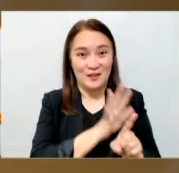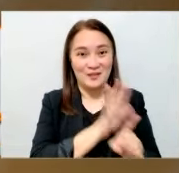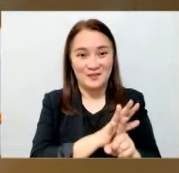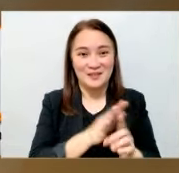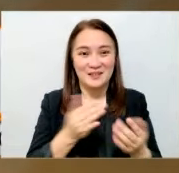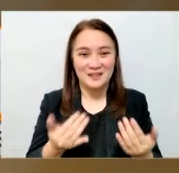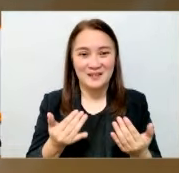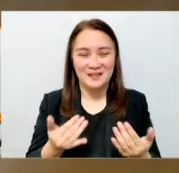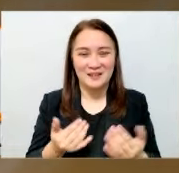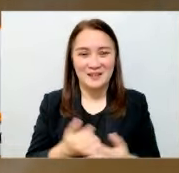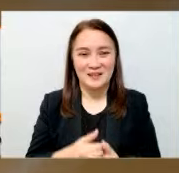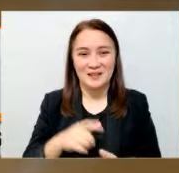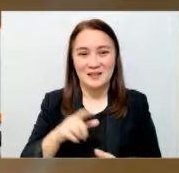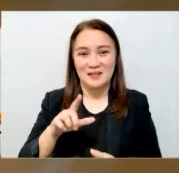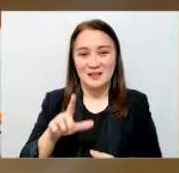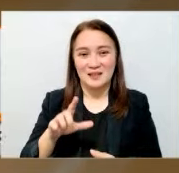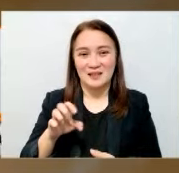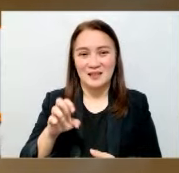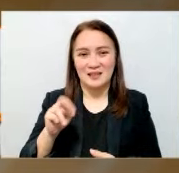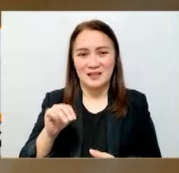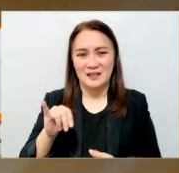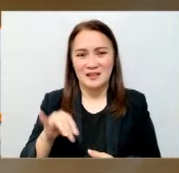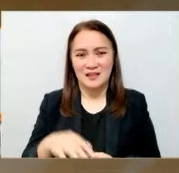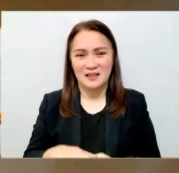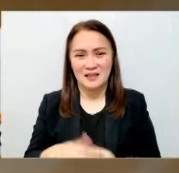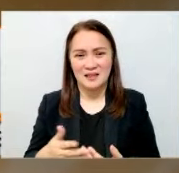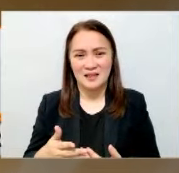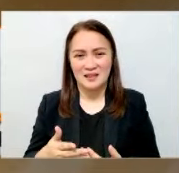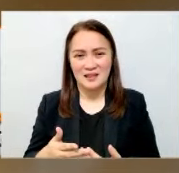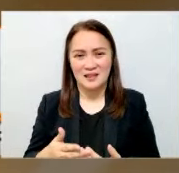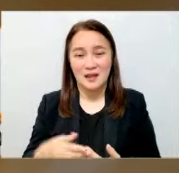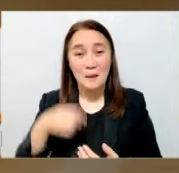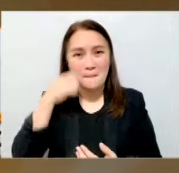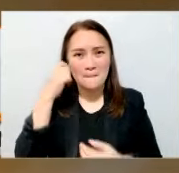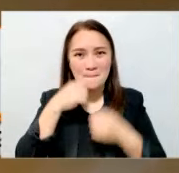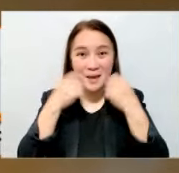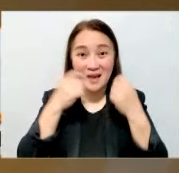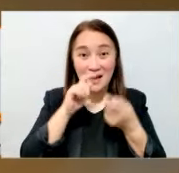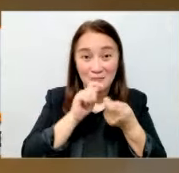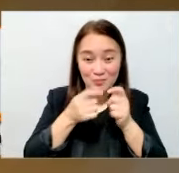Si Lenny Aicardo naman, idinaan sa makeup transformation ng entry.